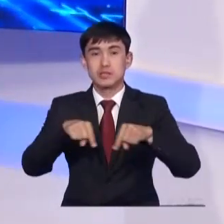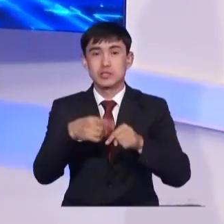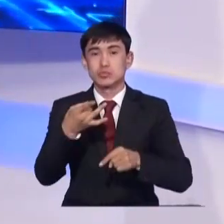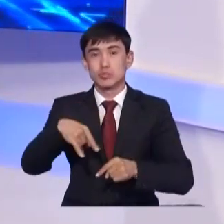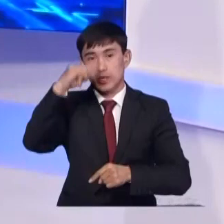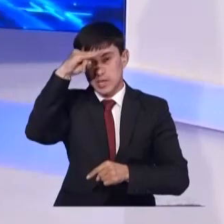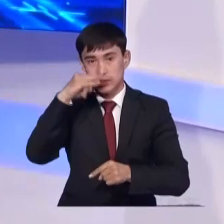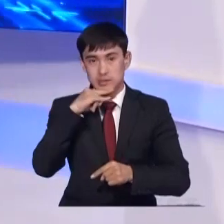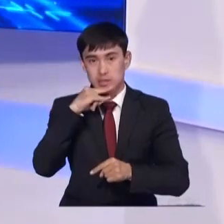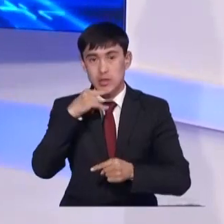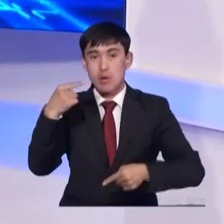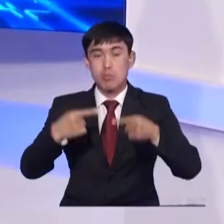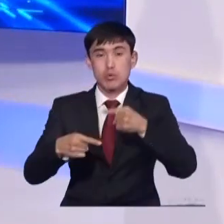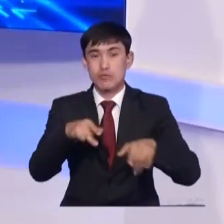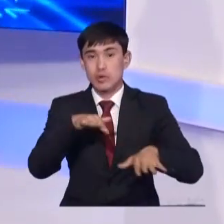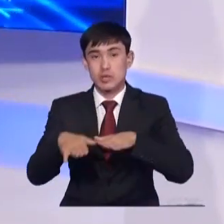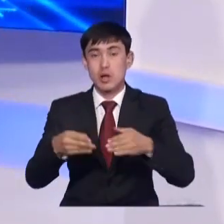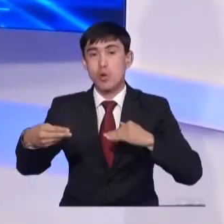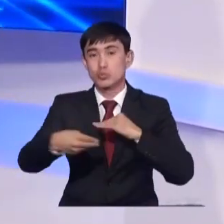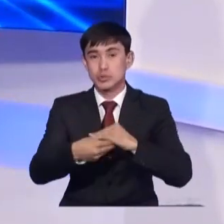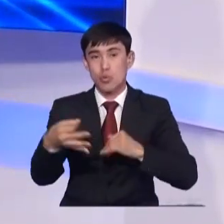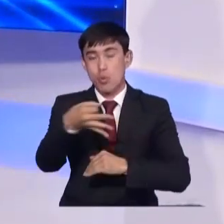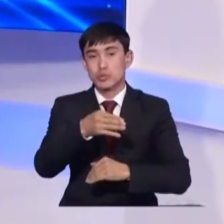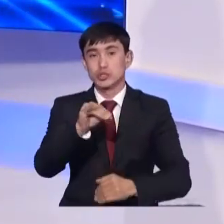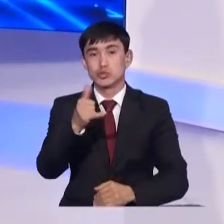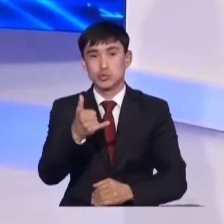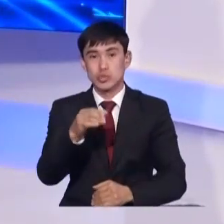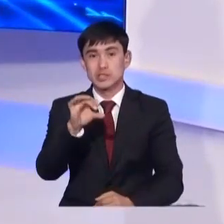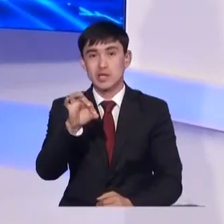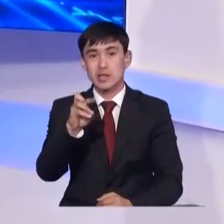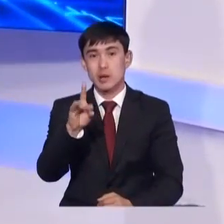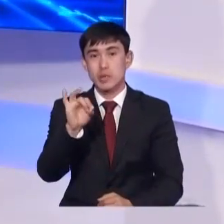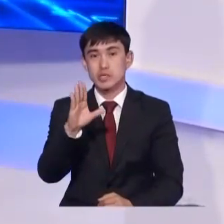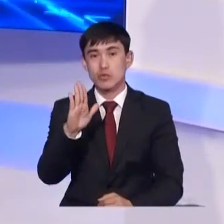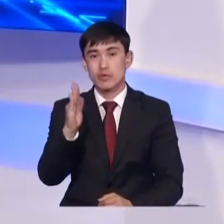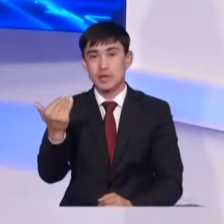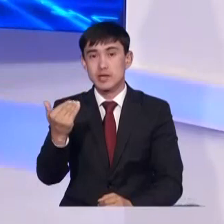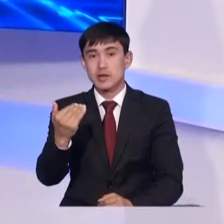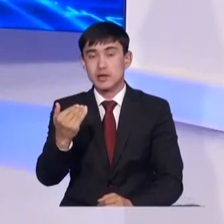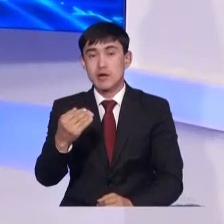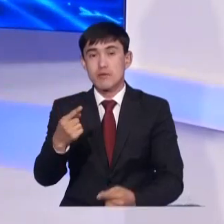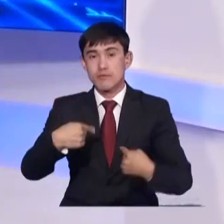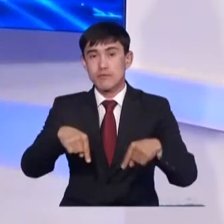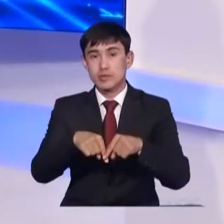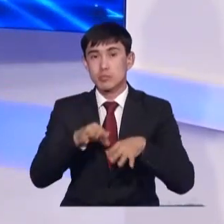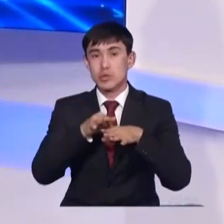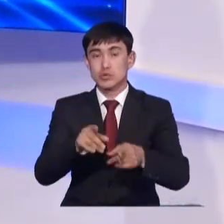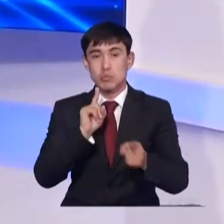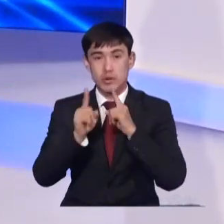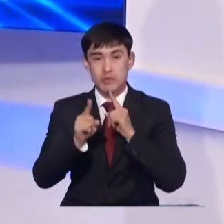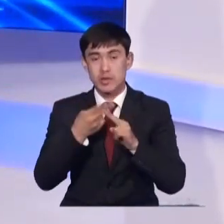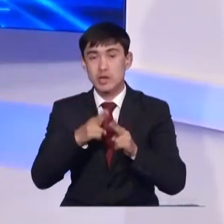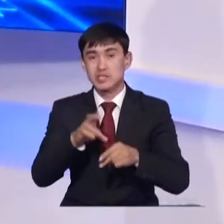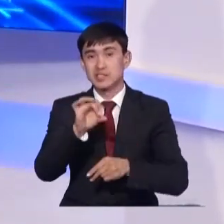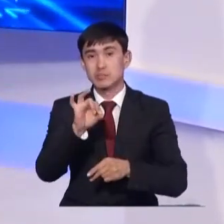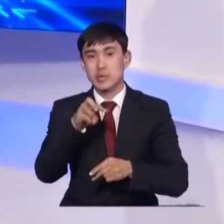агентства Республики Казахстан по противодействию коррупции области тсу Саян Ахмеджанов в стенах ведомства прошёл брифинг для